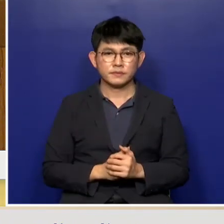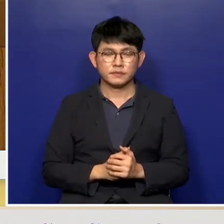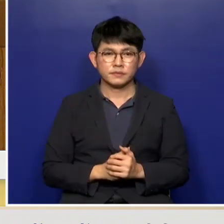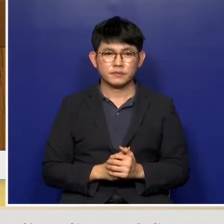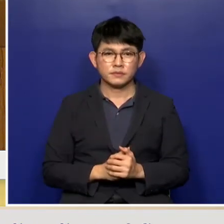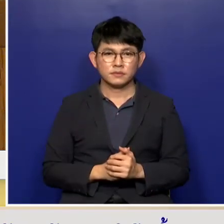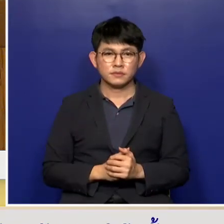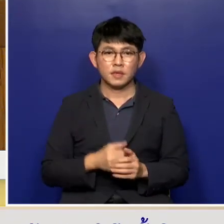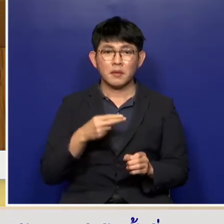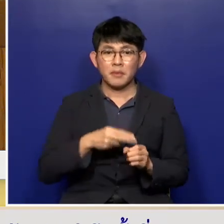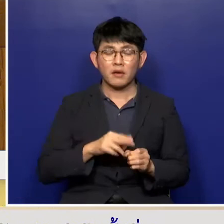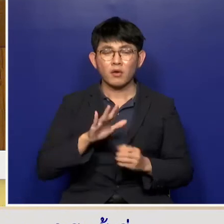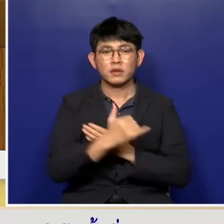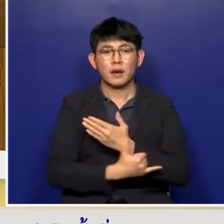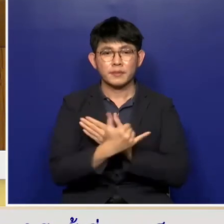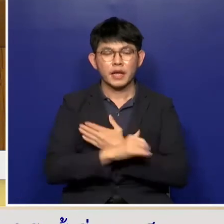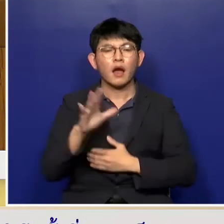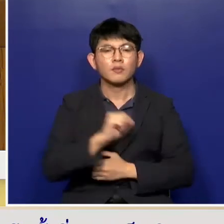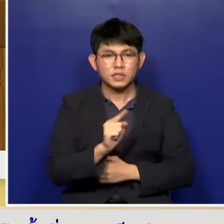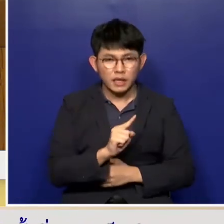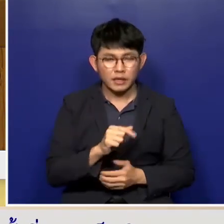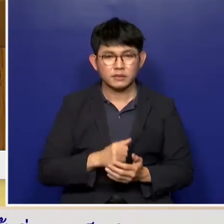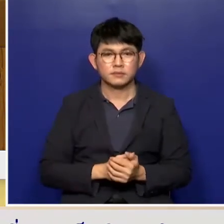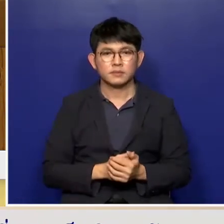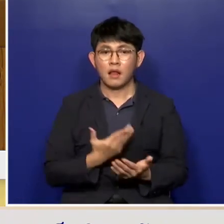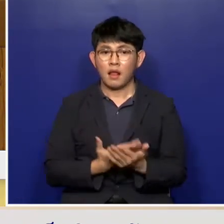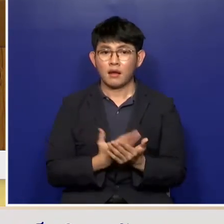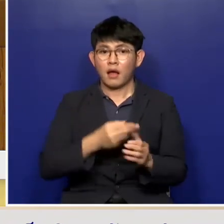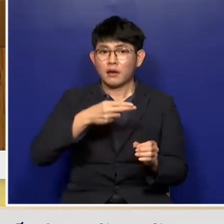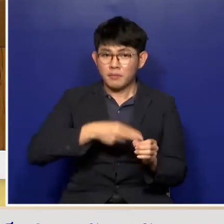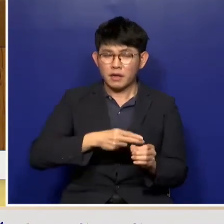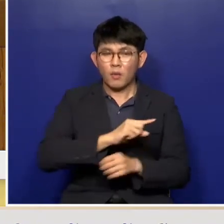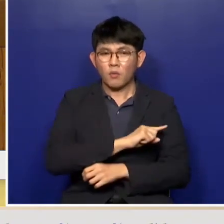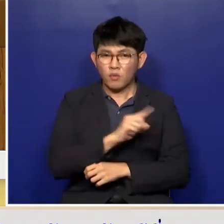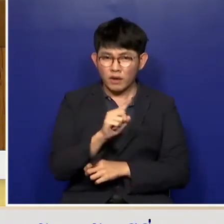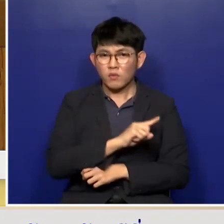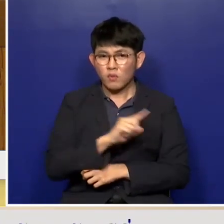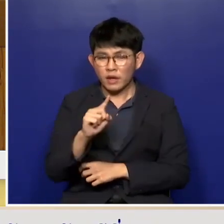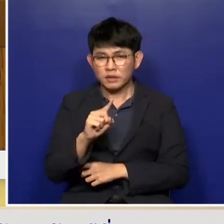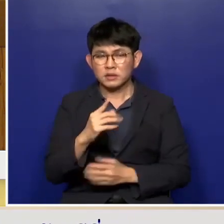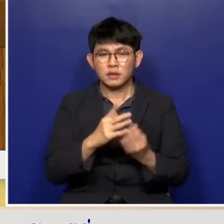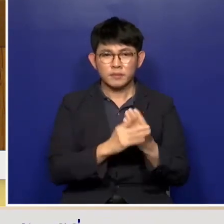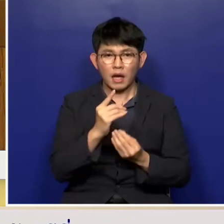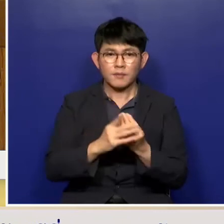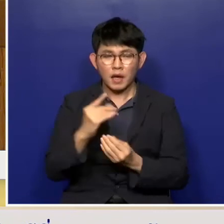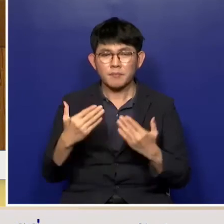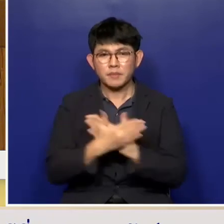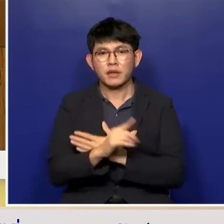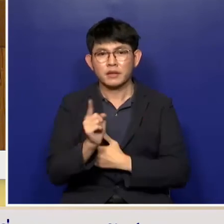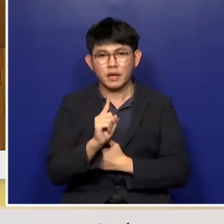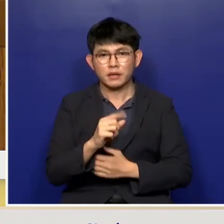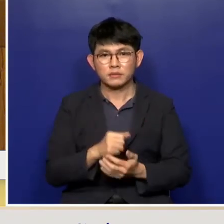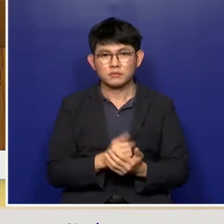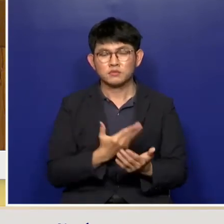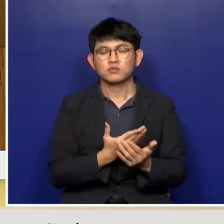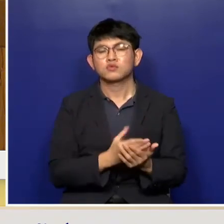น้มต่วั Näามาจที่ไหน ราคาน้ำมนแต่ละวัน แต่ละสัปดาหมเปี่ยแลกอย่ไรมอยู่ท